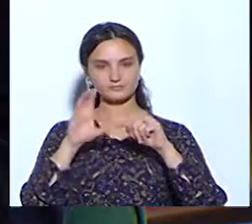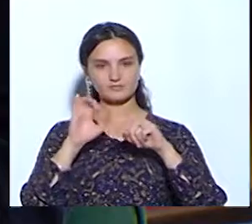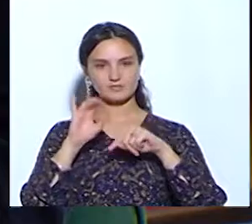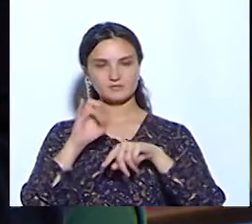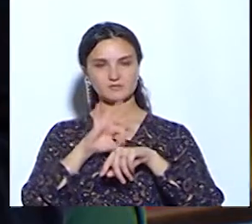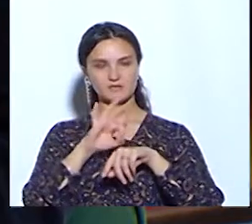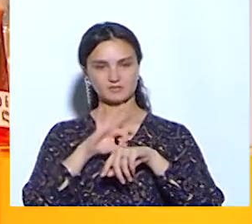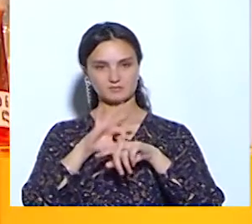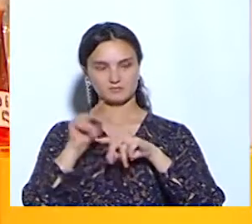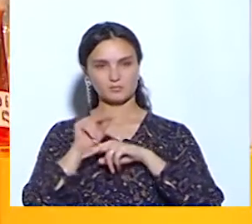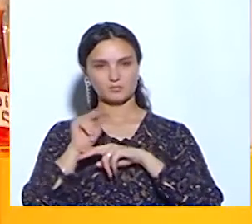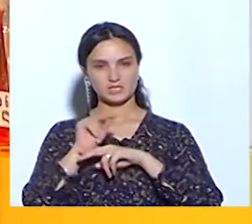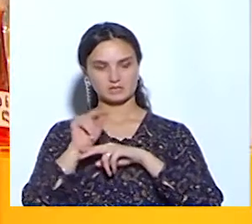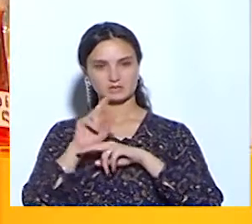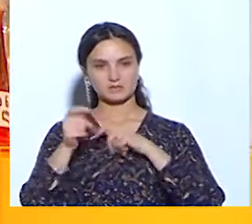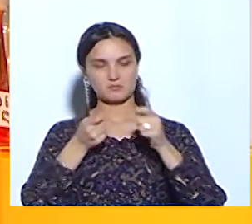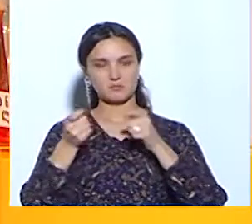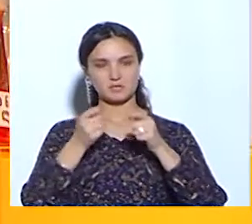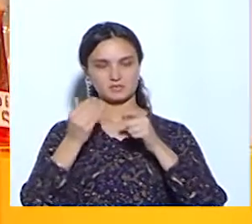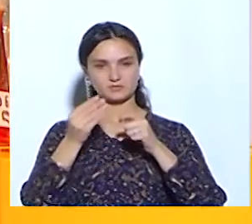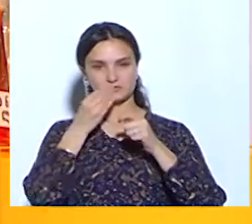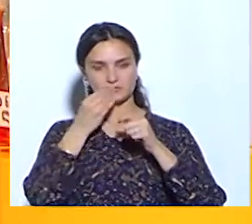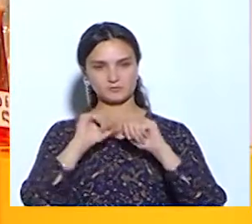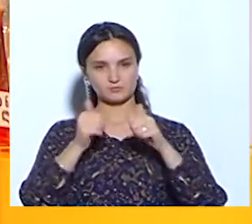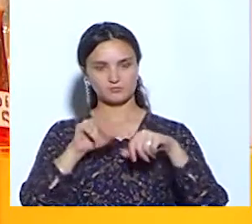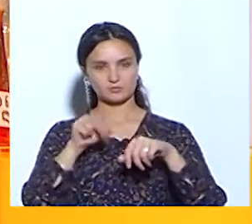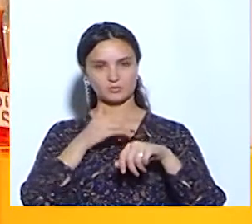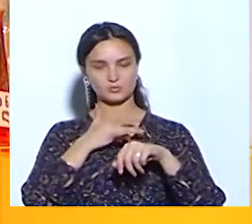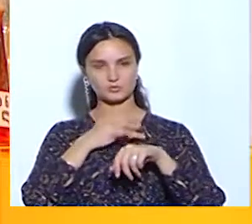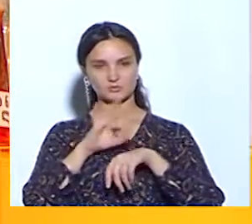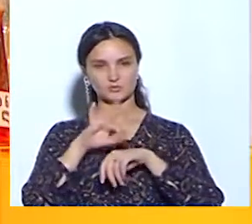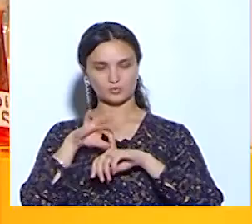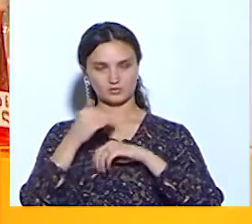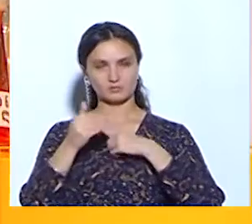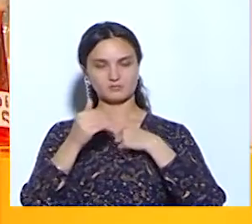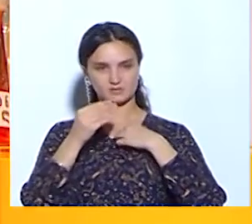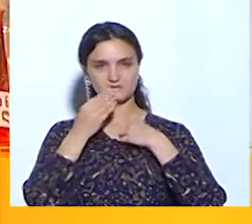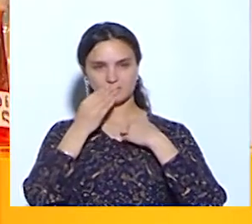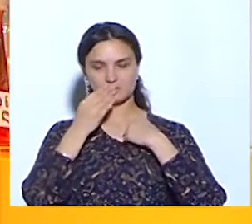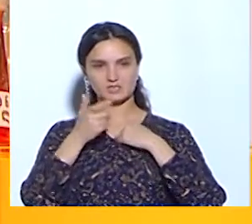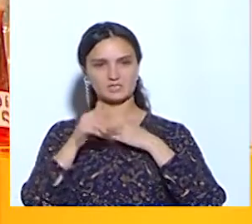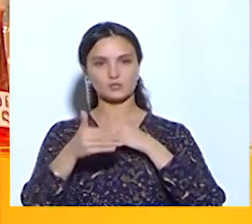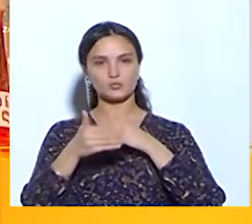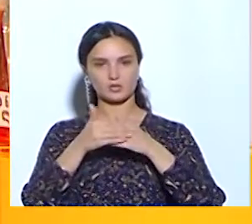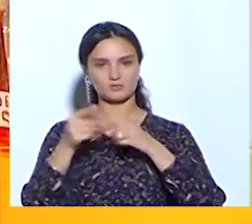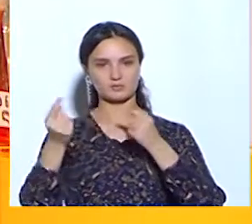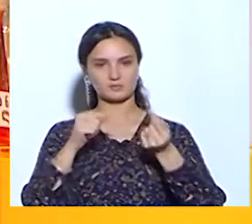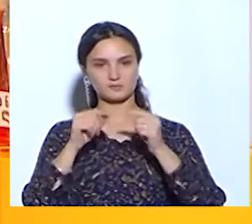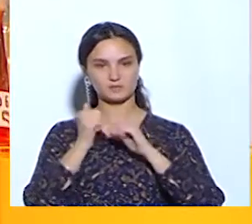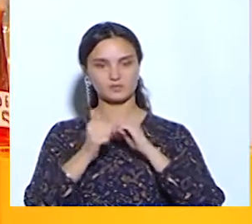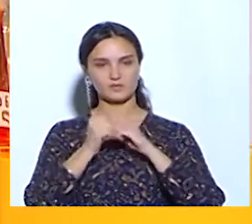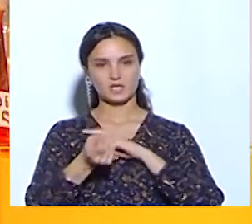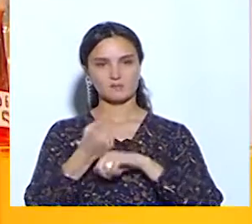სიმსივნური დაავადებების პროფილაქტიკის და მართვის კვების მოდელი და გულსისხლძავთა პათოლოგიების კვების მოდელი. Ძალიან უახლოვდება ერთმანეთს,